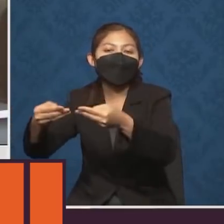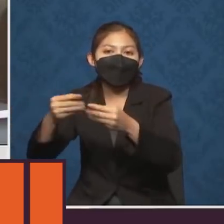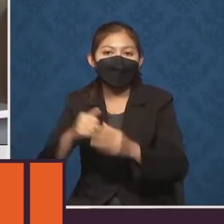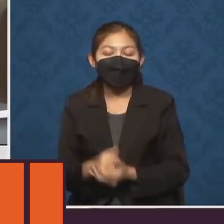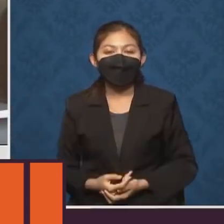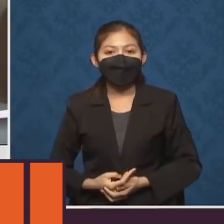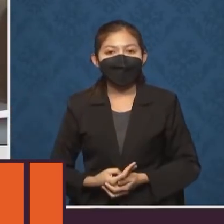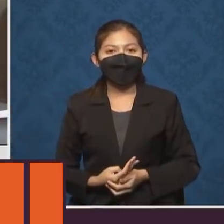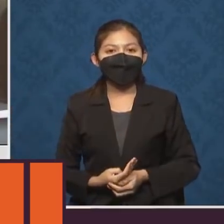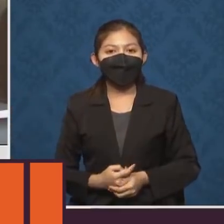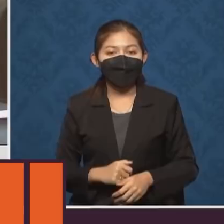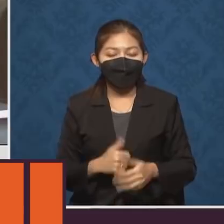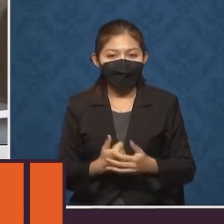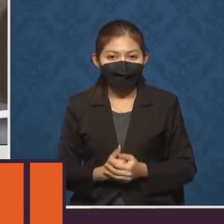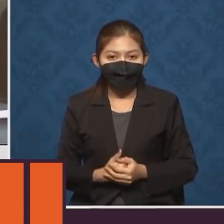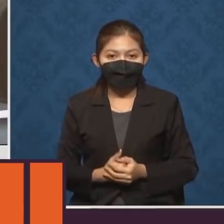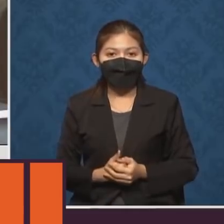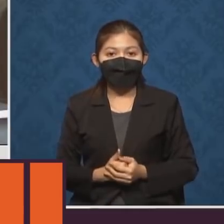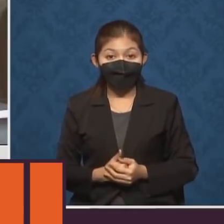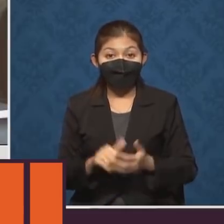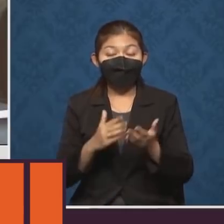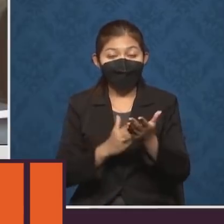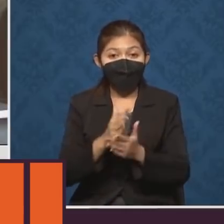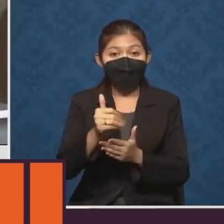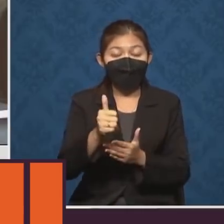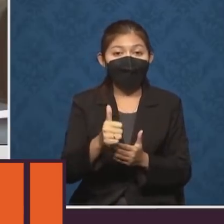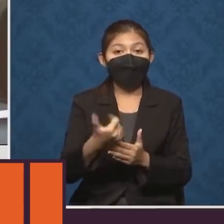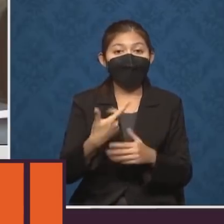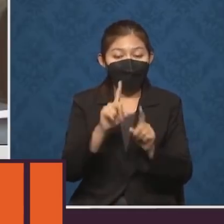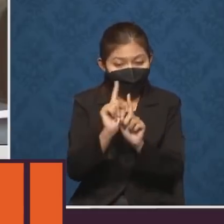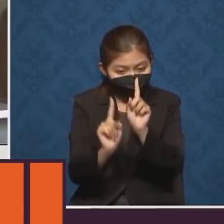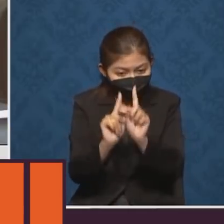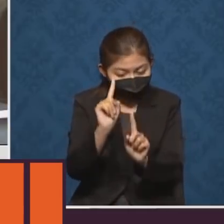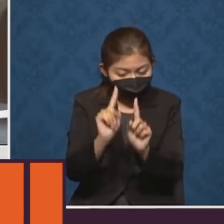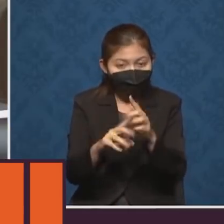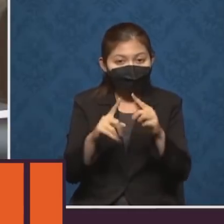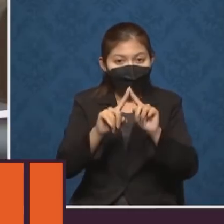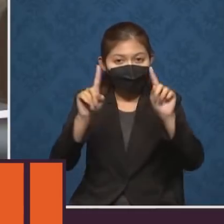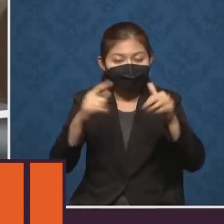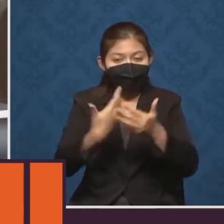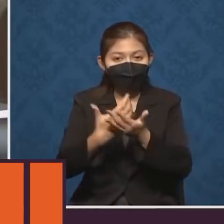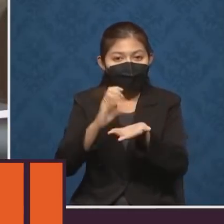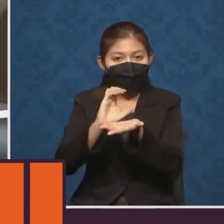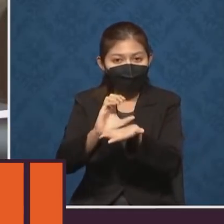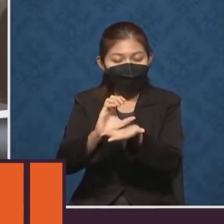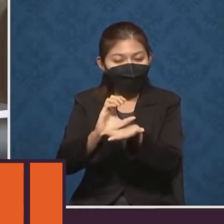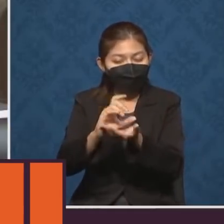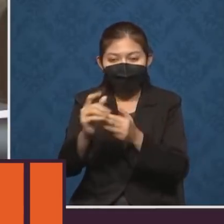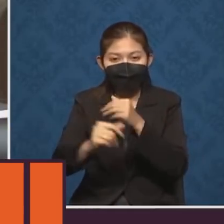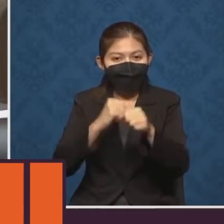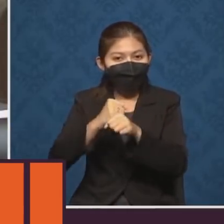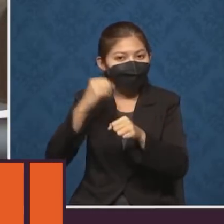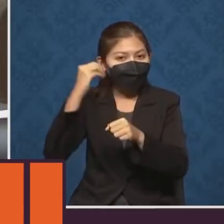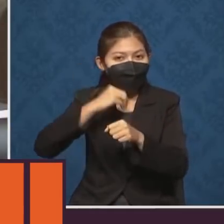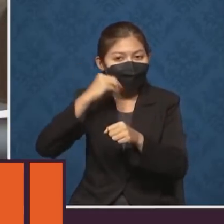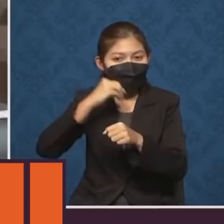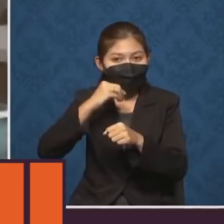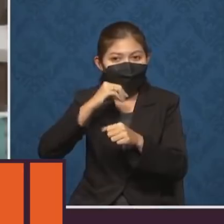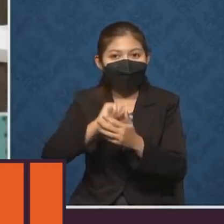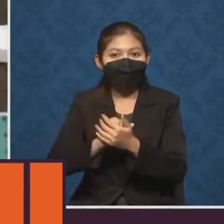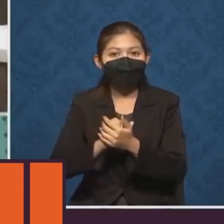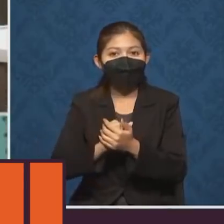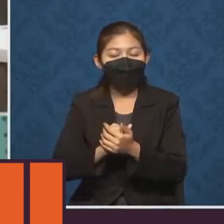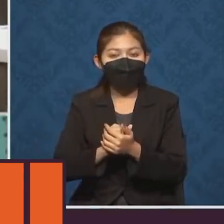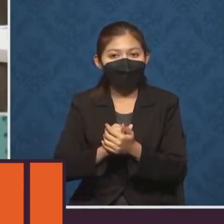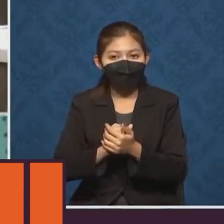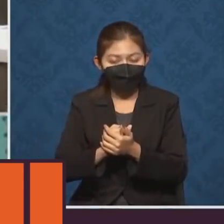ผลการดำเนินงานจะหรือผ่านการประเมินท่านประธานครับกองทุนนี้เนี่ยเรียกว่าแทบจะทุกปีงบประมาณนะครับด้วยงาน